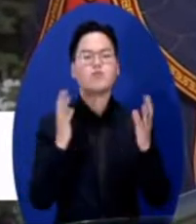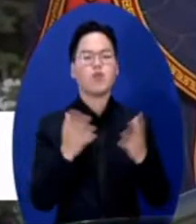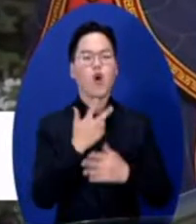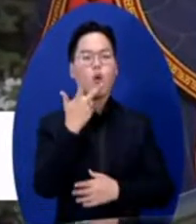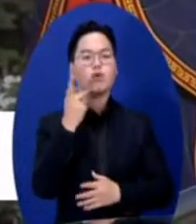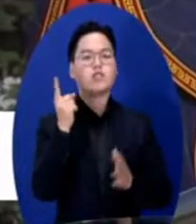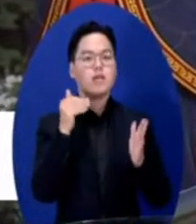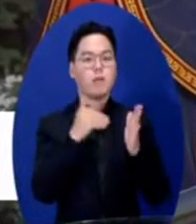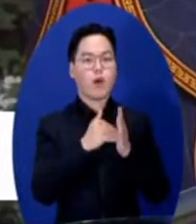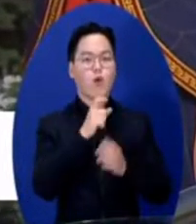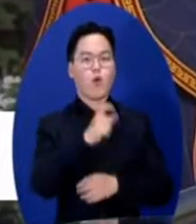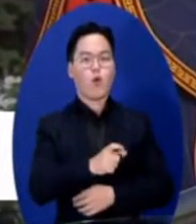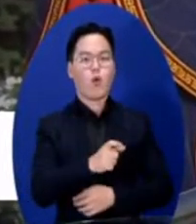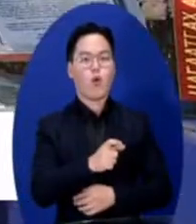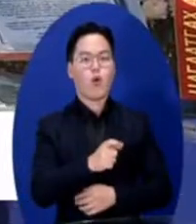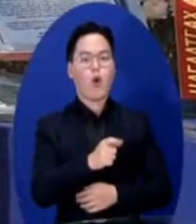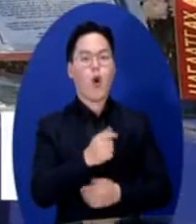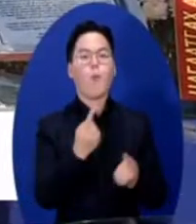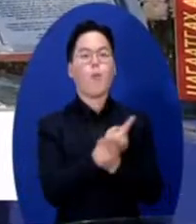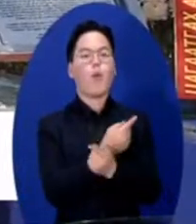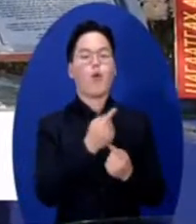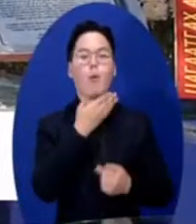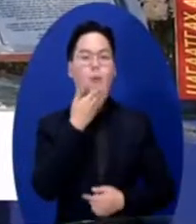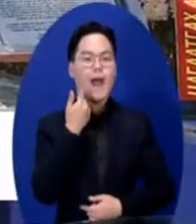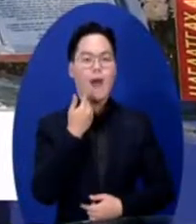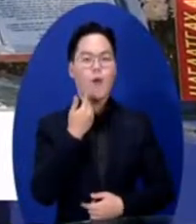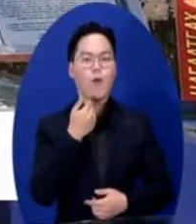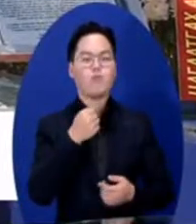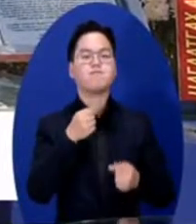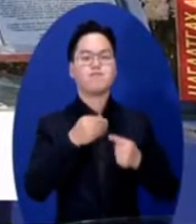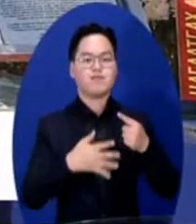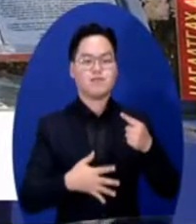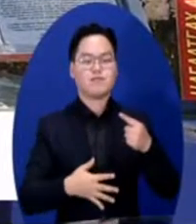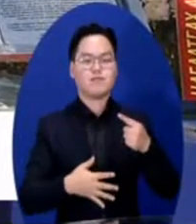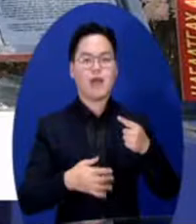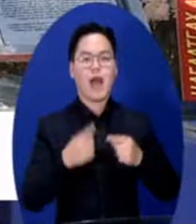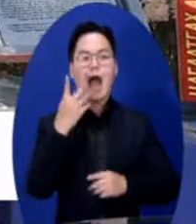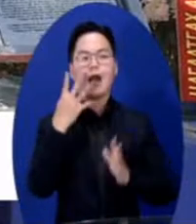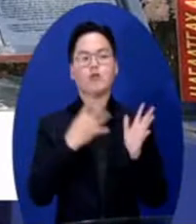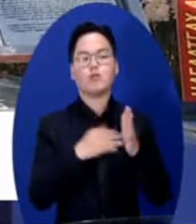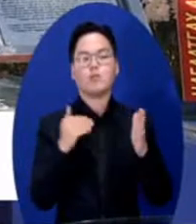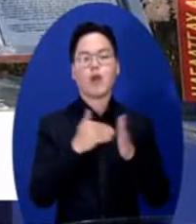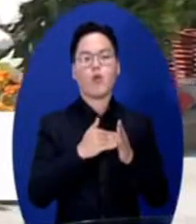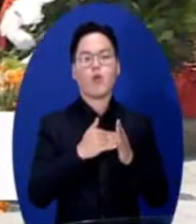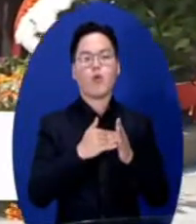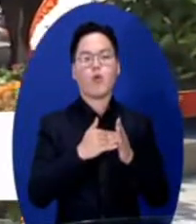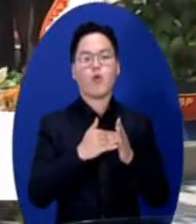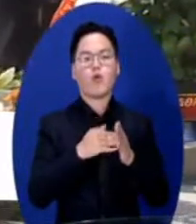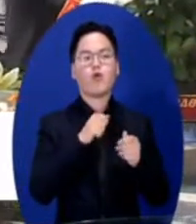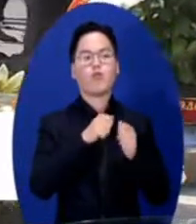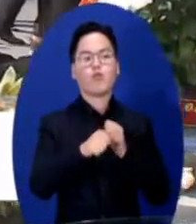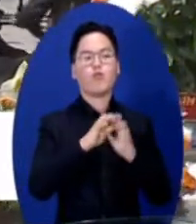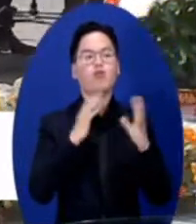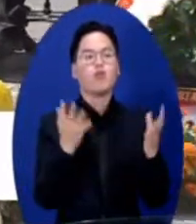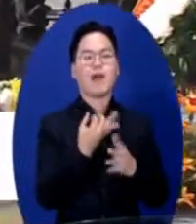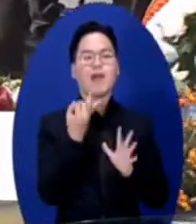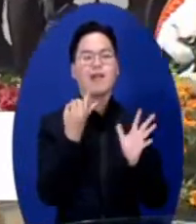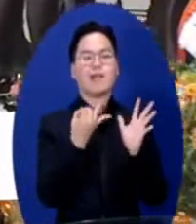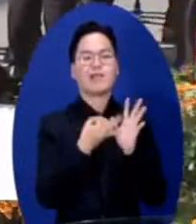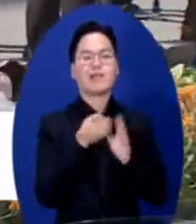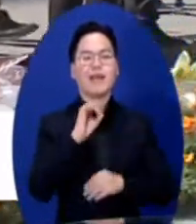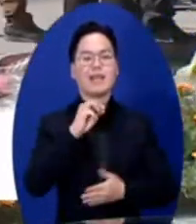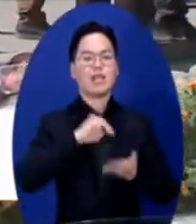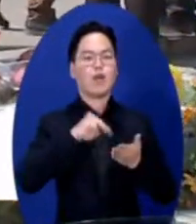хүн цагаатхагдаад байна. Мөн 19 мянган орчим хүнд нөхөн олгуур олгосон, нийт 70 тэрбум орчим